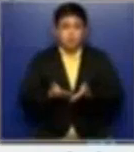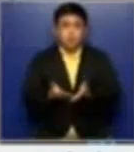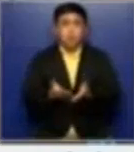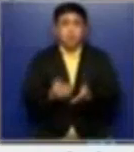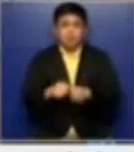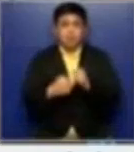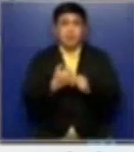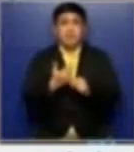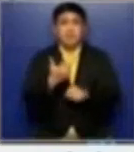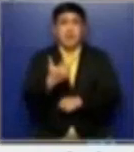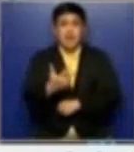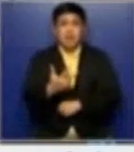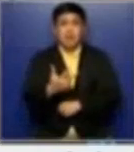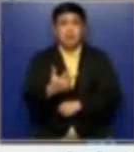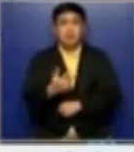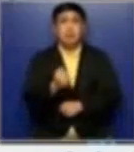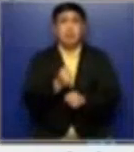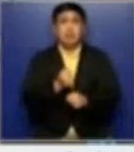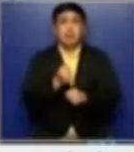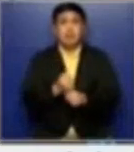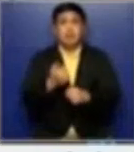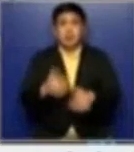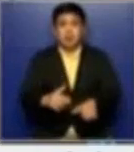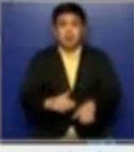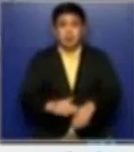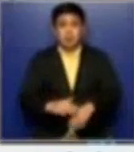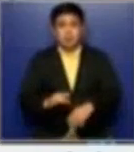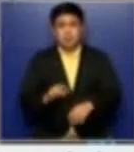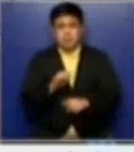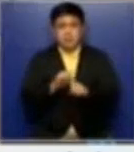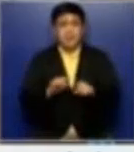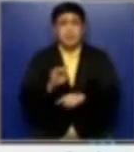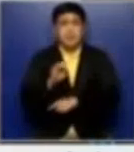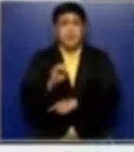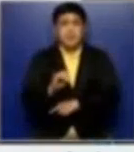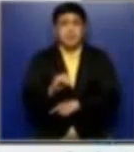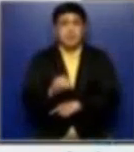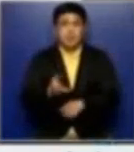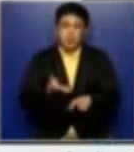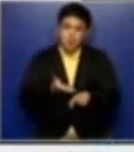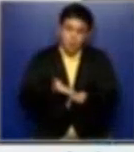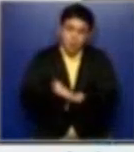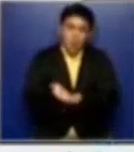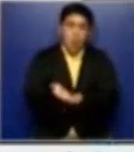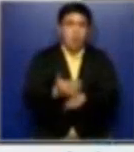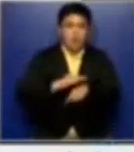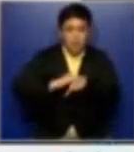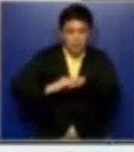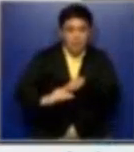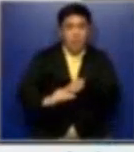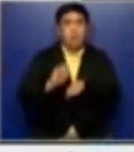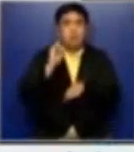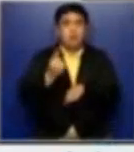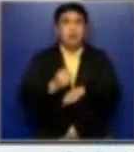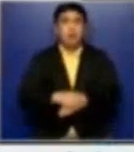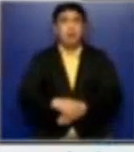ปีสร้างมา3ปีสภาพถนนอยู่ที่ 80% ไปลอกใหม่ลาดทับในงบบ